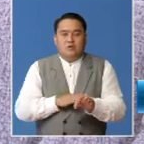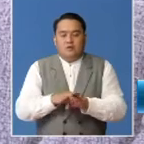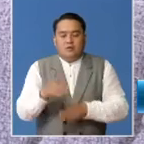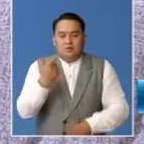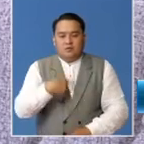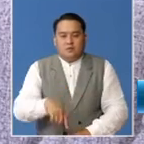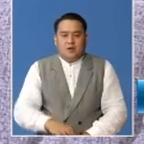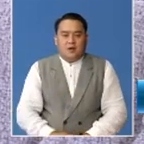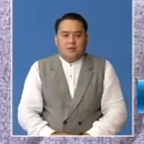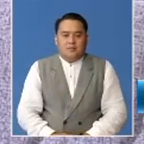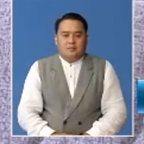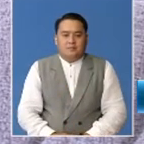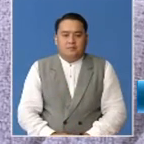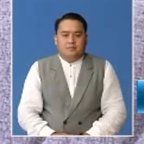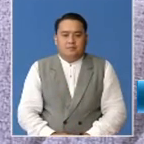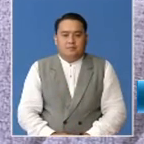и реализовывать себя.